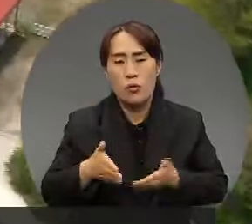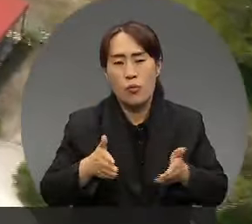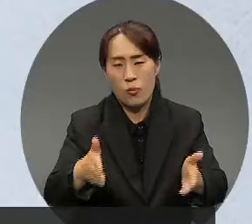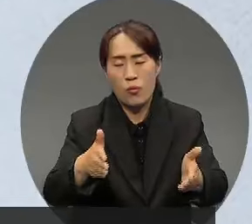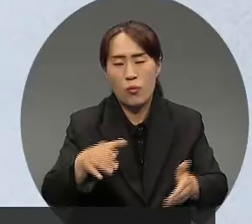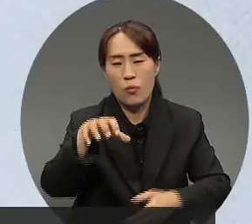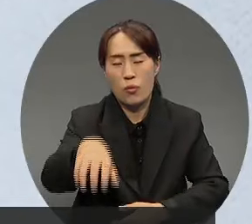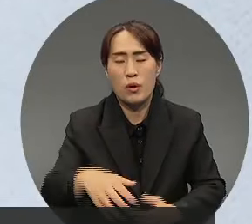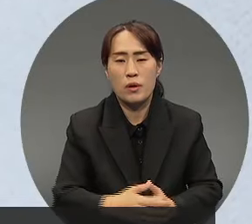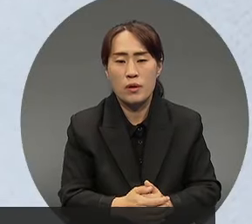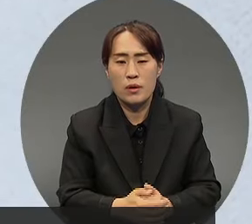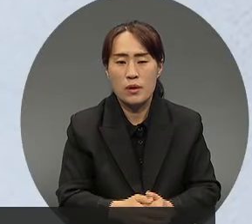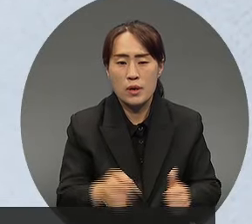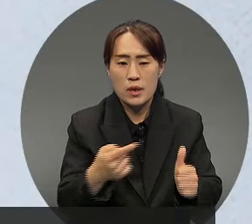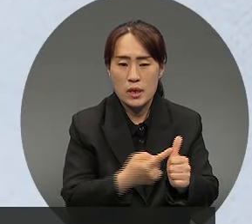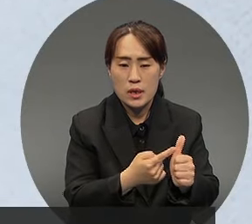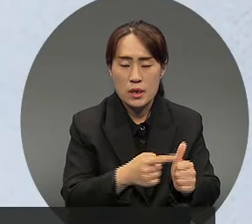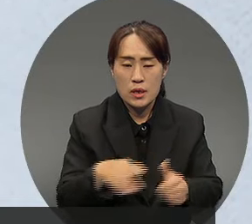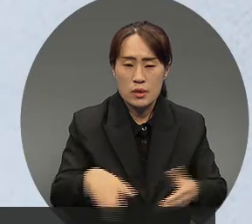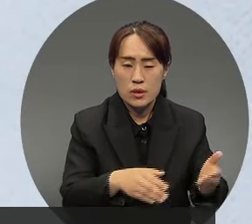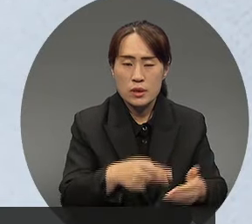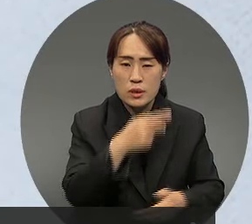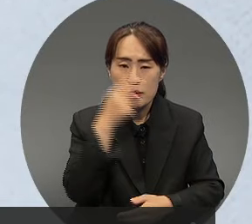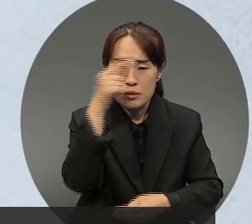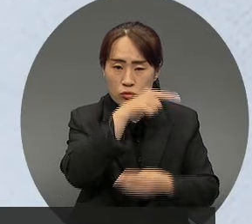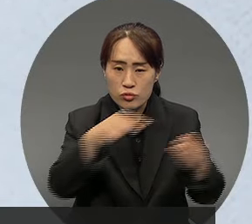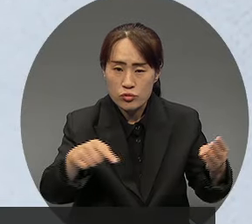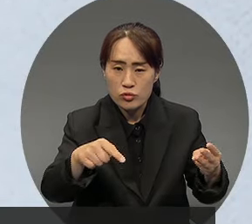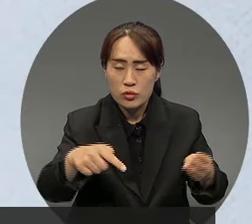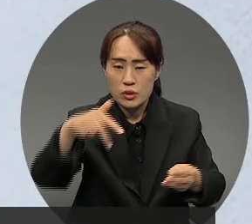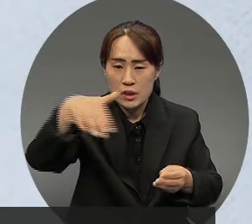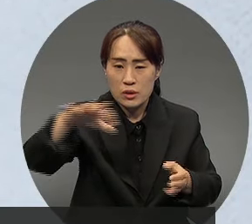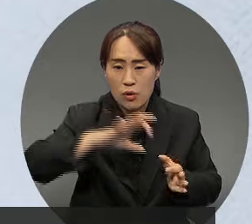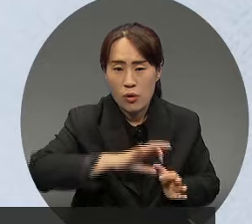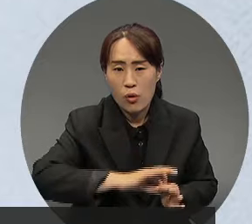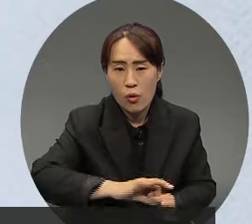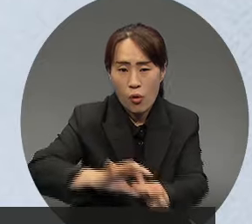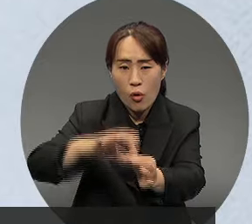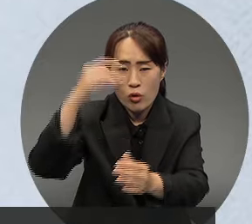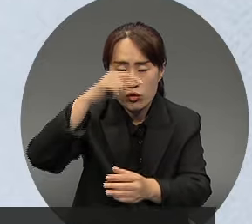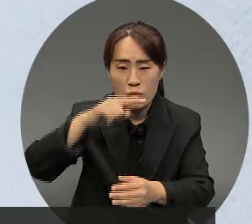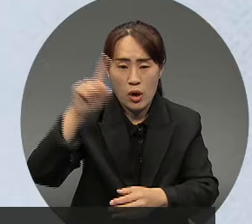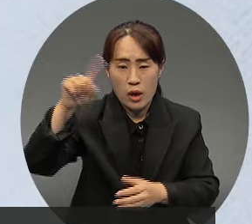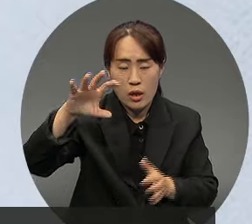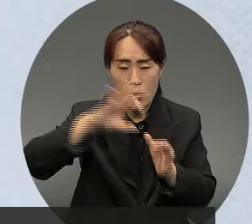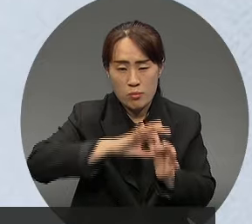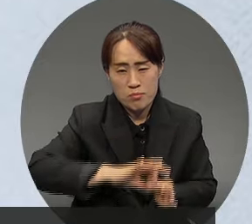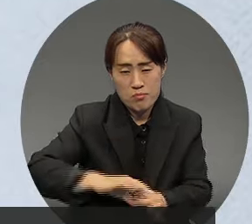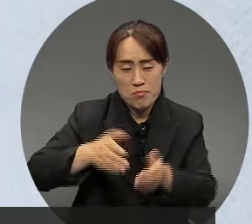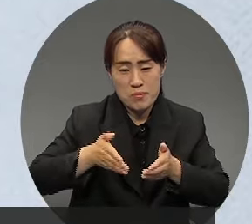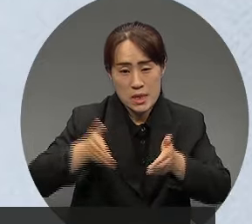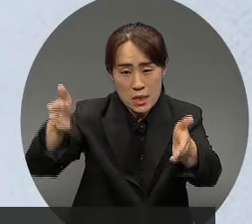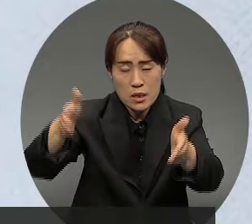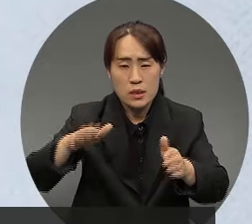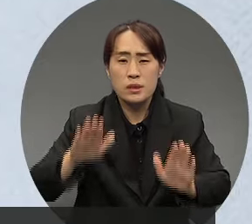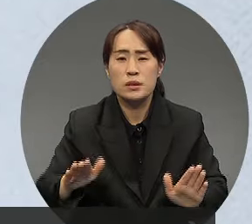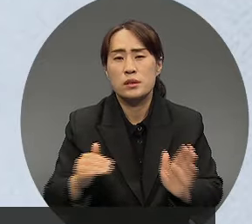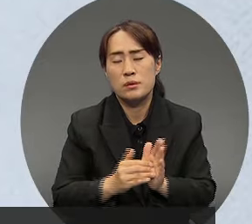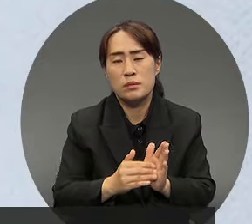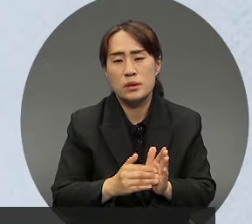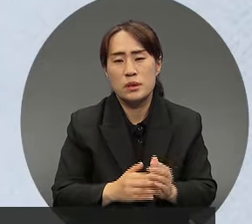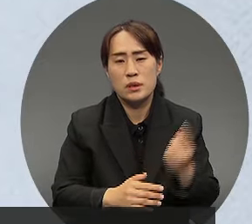도로입니다 1순환로 음성 충주를 거쳐 제천까지 충북을 하나로 잇는 도로로 현재